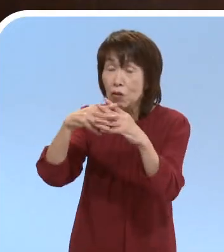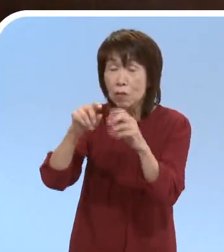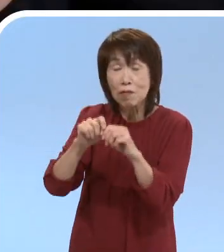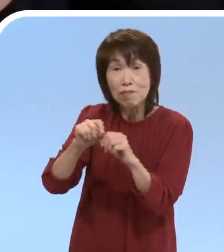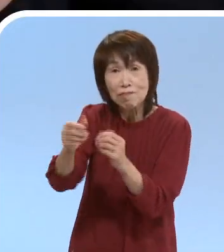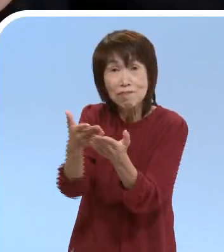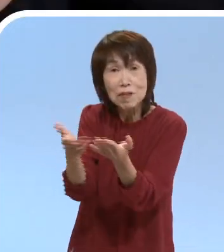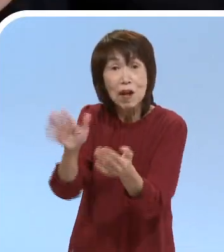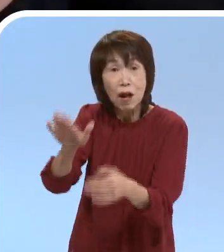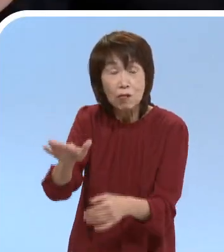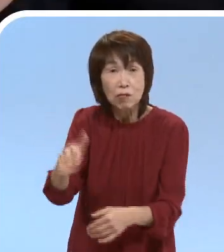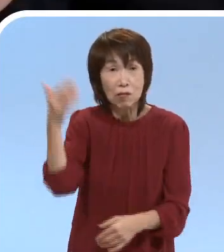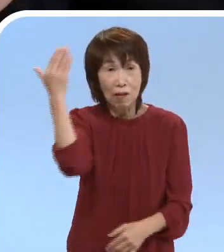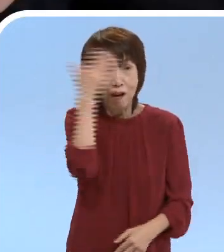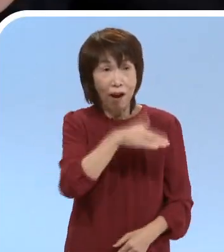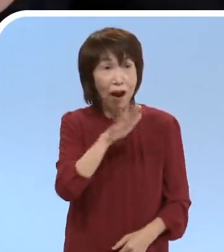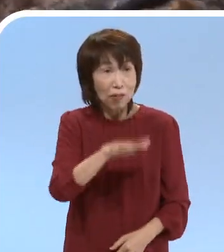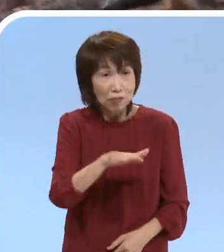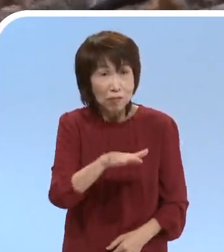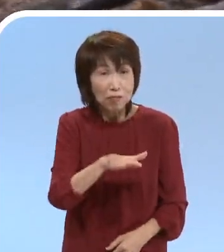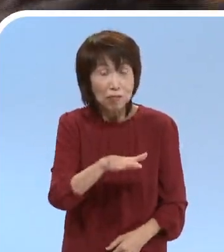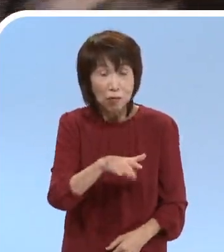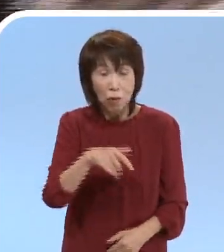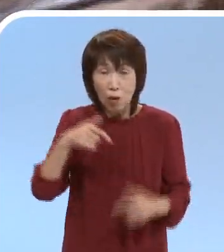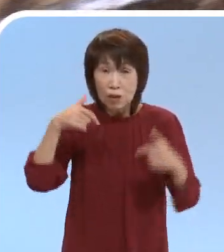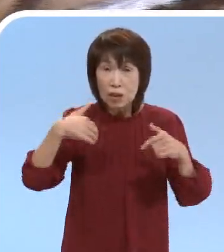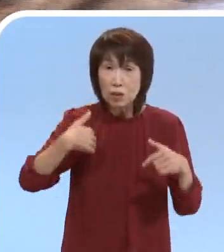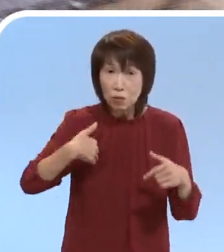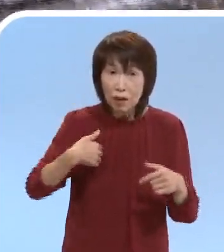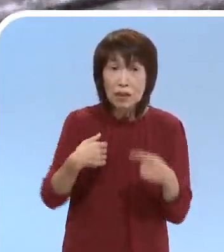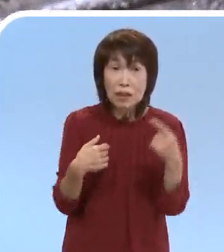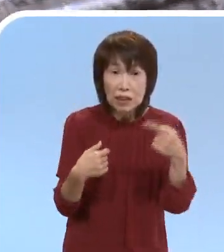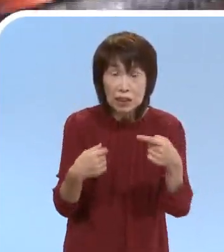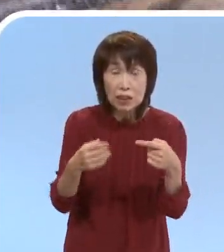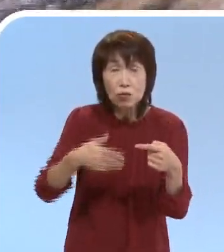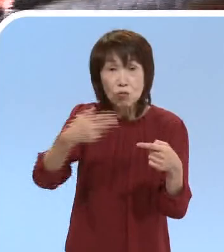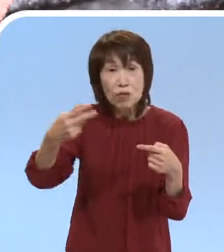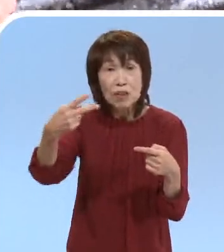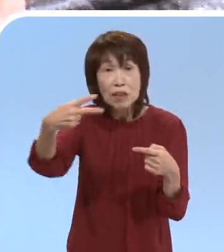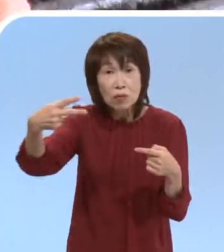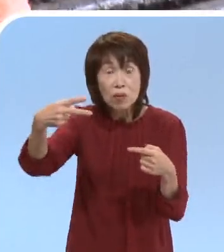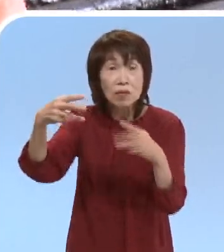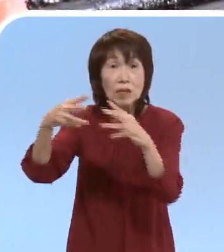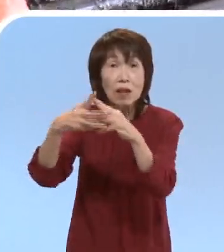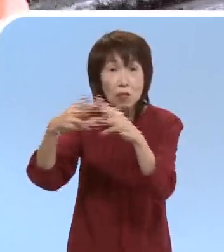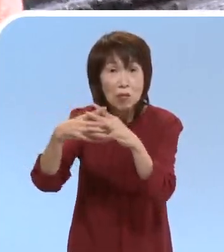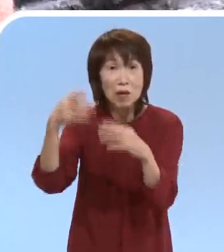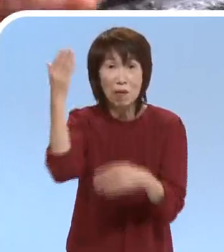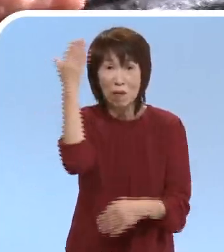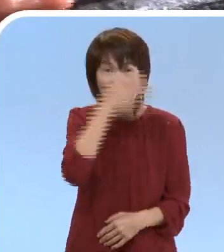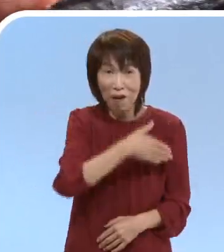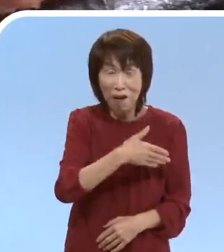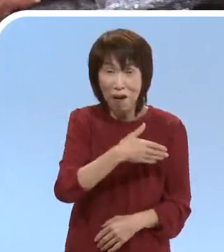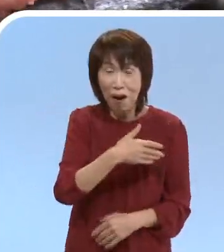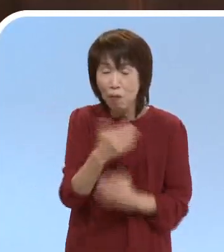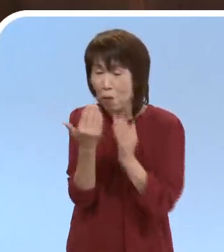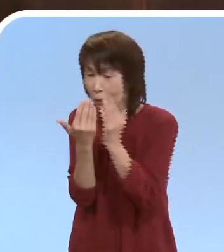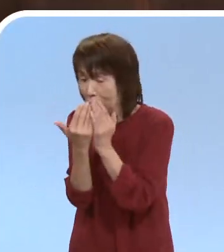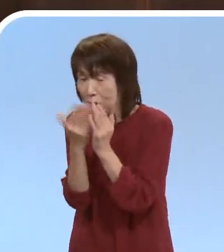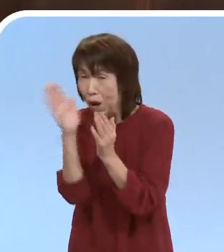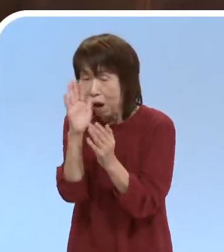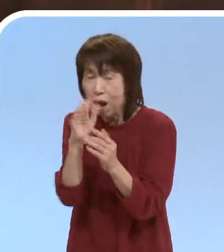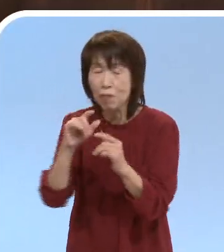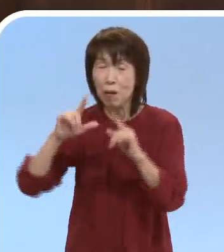号店があるんです。 あるんですか、はい、すごいですね。ここから2号店三宮に行きましたか？くれることをや